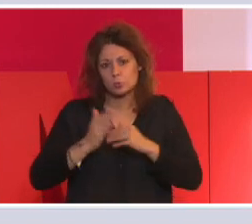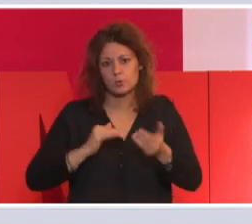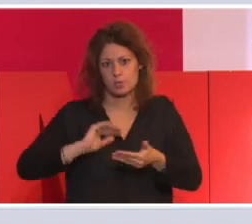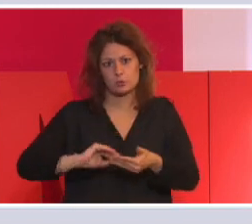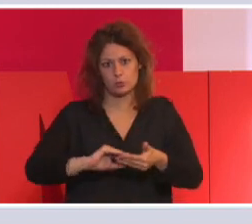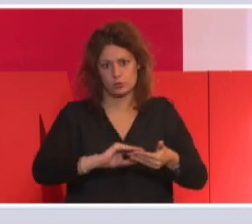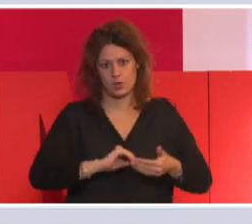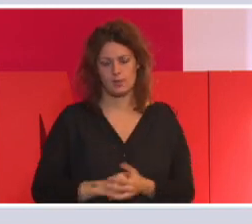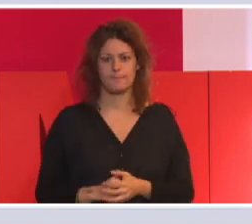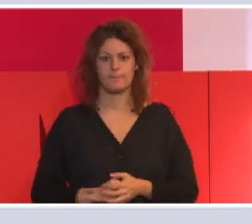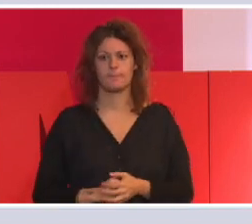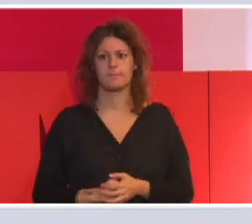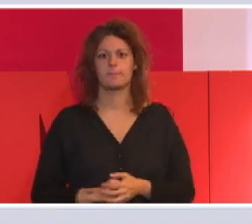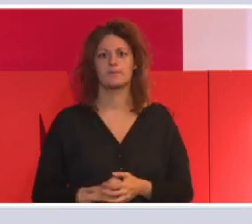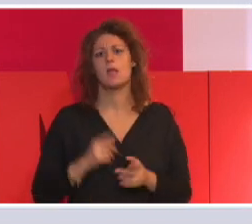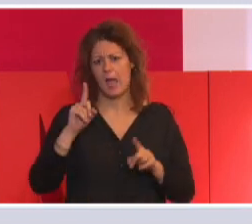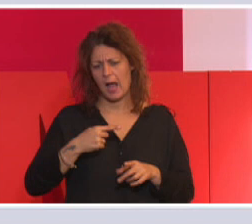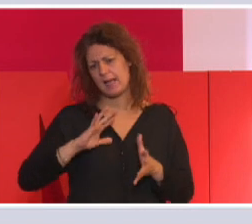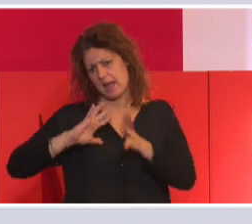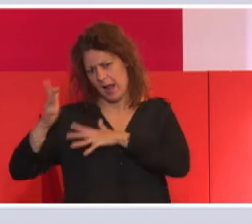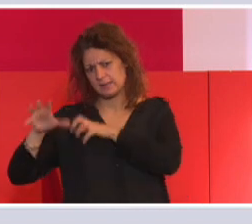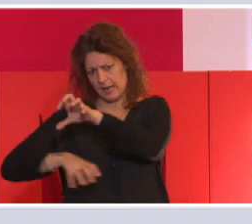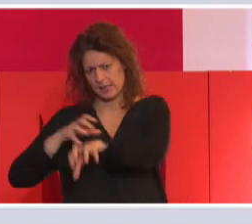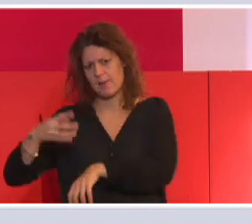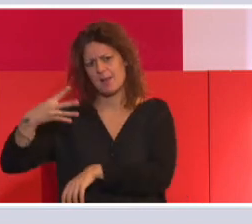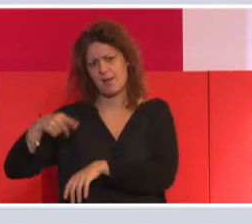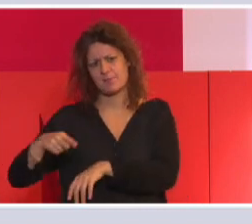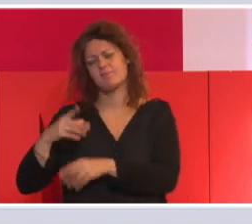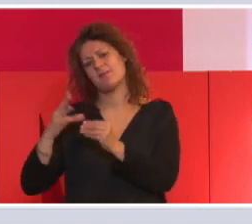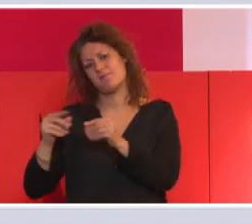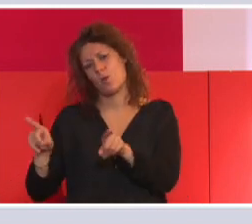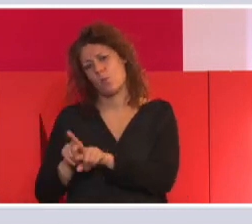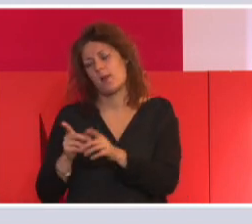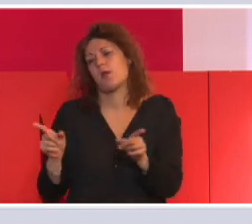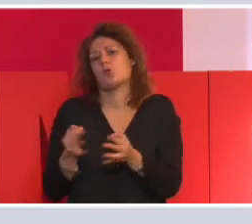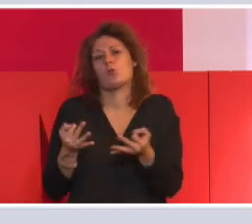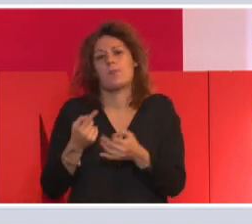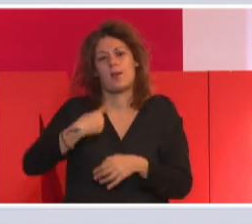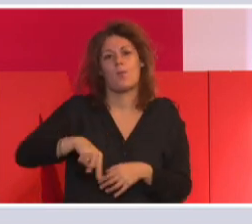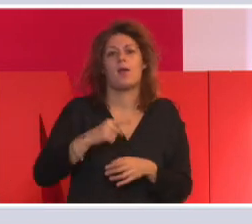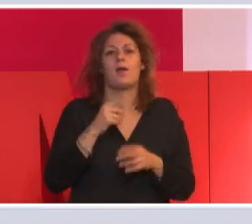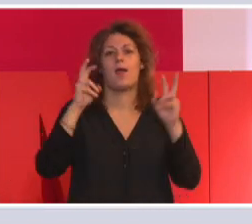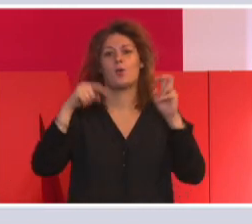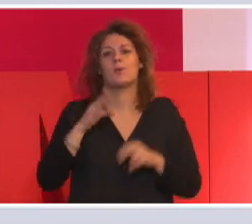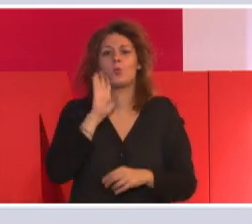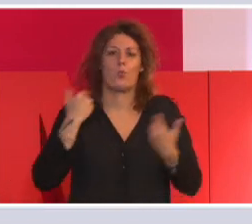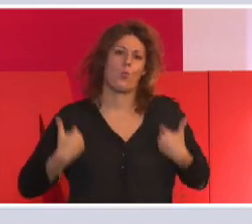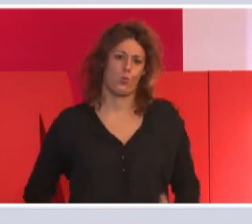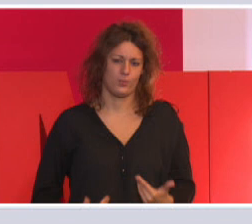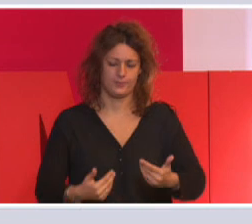anche molti altri mammiferi però ovviamente se un po antropocentriche quindi andiamo a vedere nell'uomo ora se